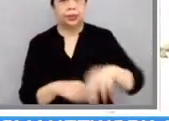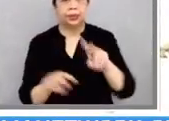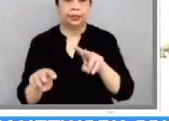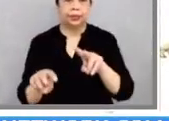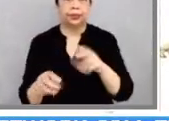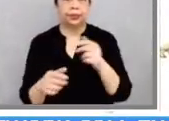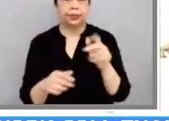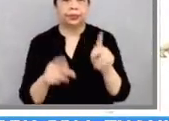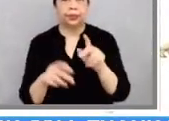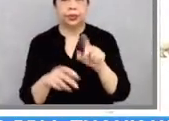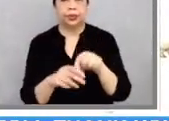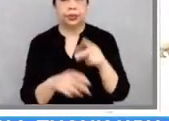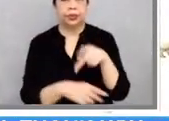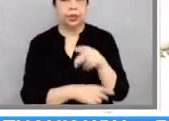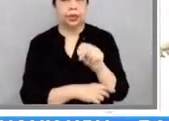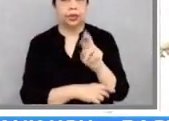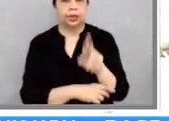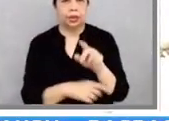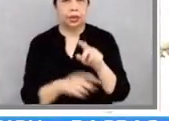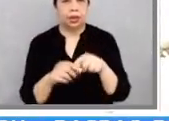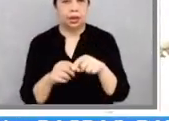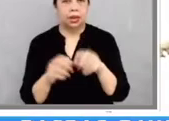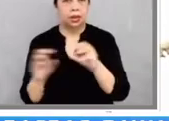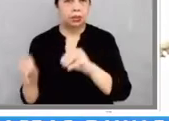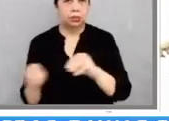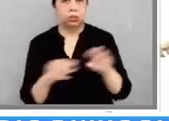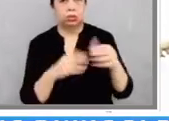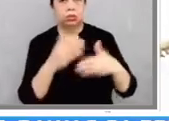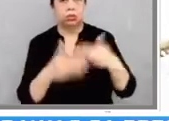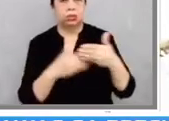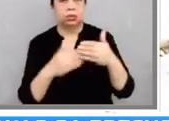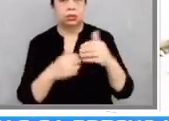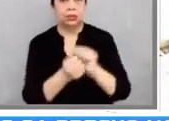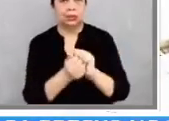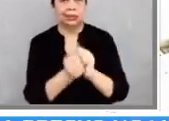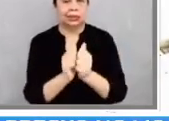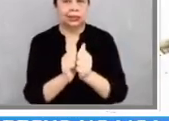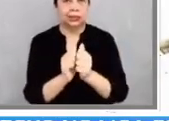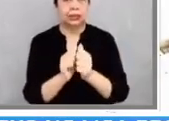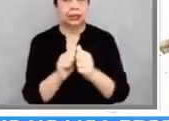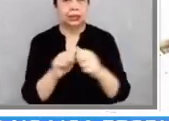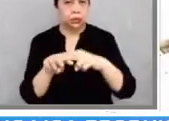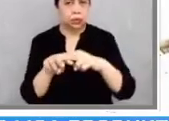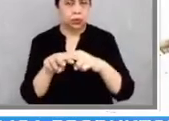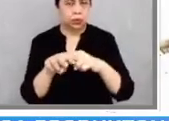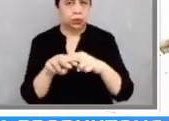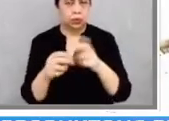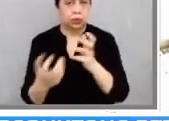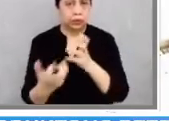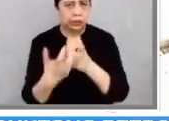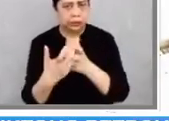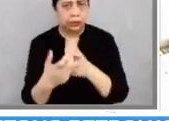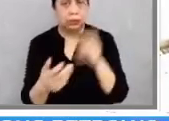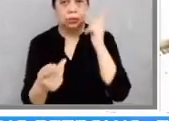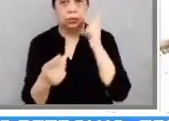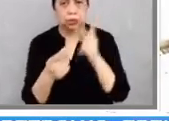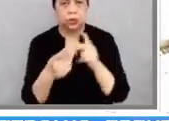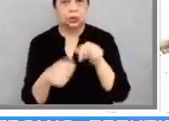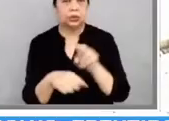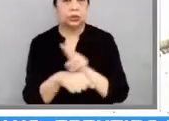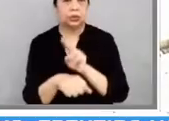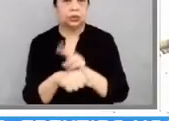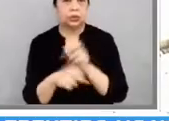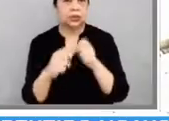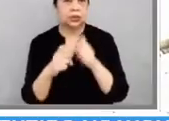ng PNR ang slewing o pagproseso sa pag-adjust ng alignment ng rails ng tren. Layo nitong magamit kahit ang isang